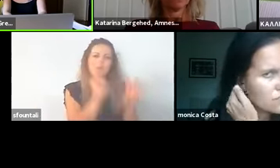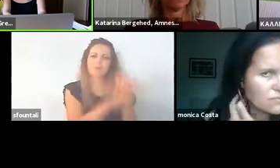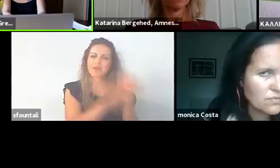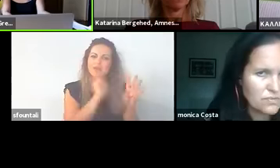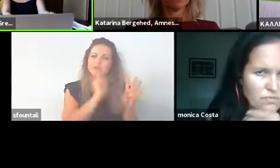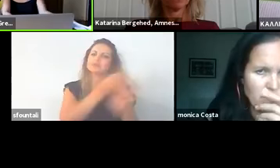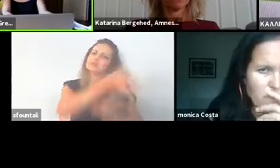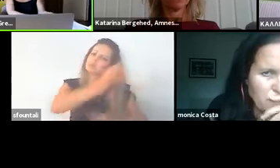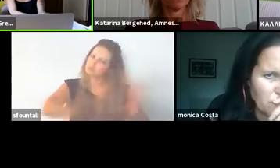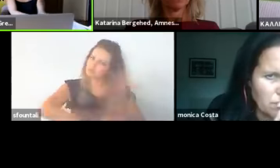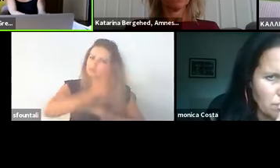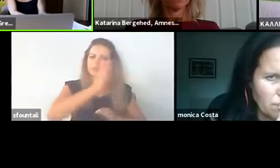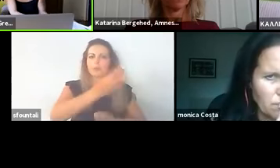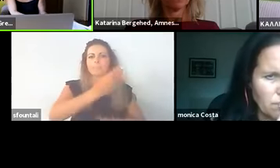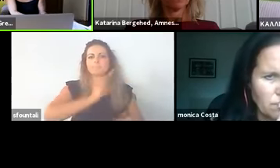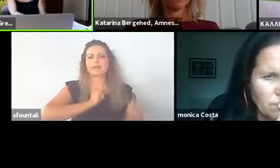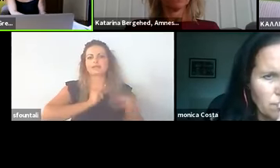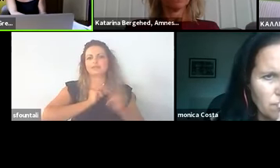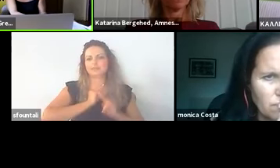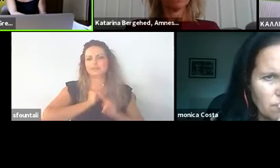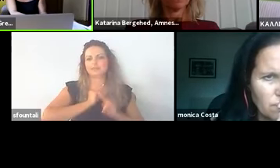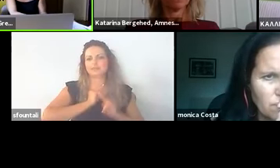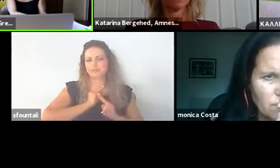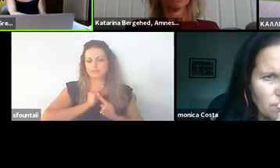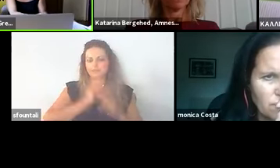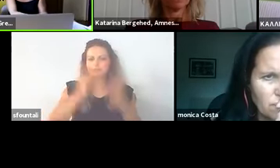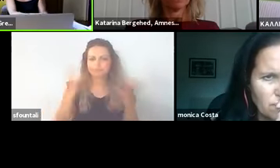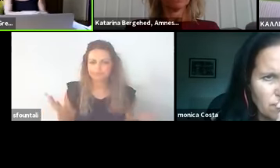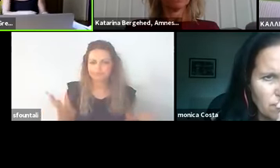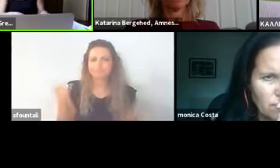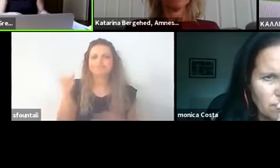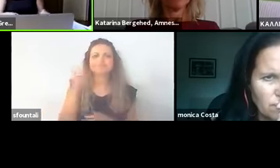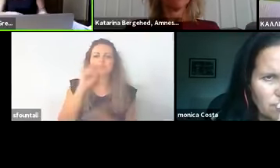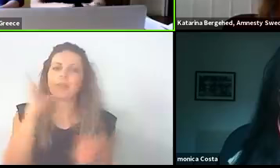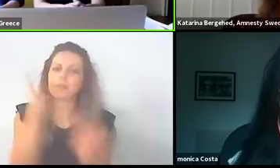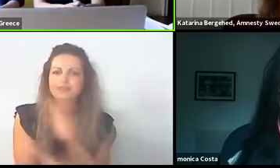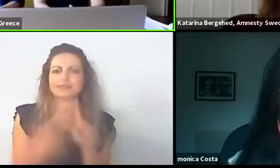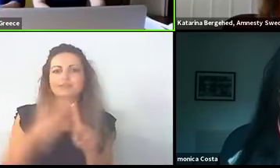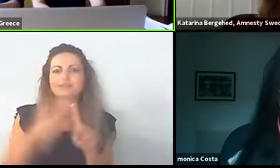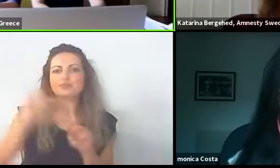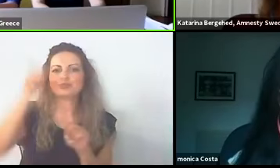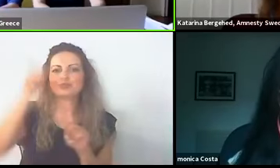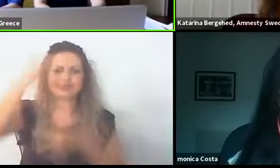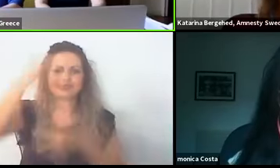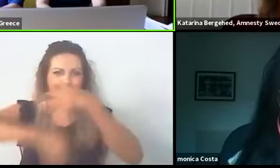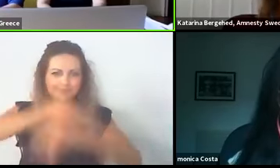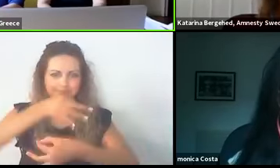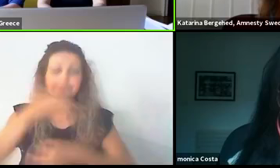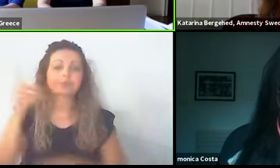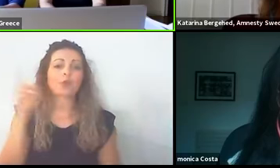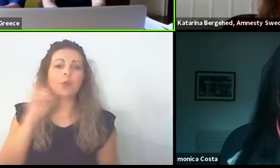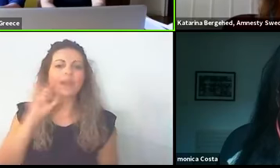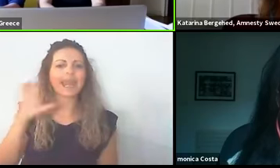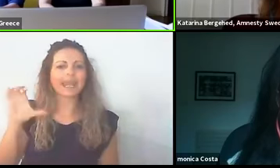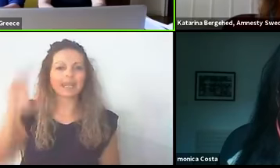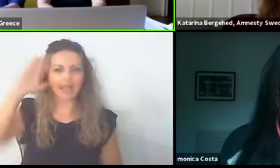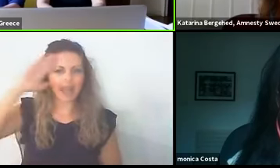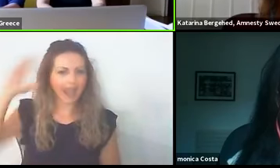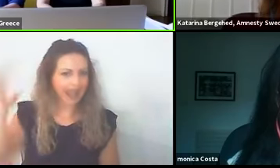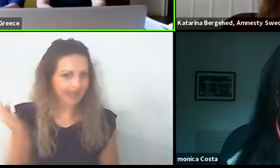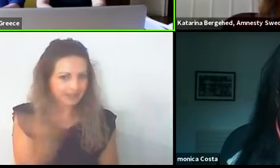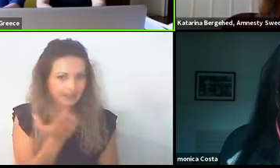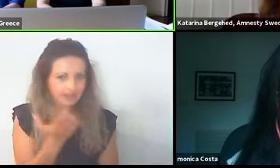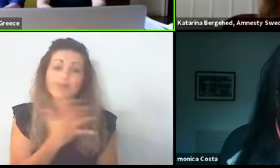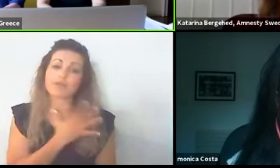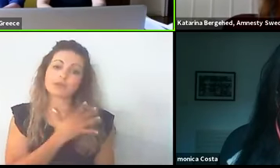Αυτά από εμένα. Δίνω ευθύς αμέσως το λόγο στην Ειρήνη. Καλησπέρα και από μένα και ευχαριστούμε πάρα πολύ που